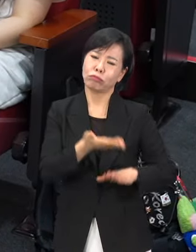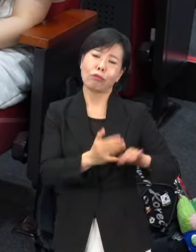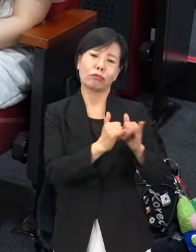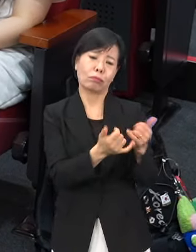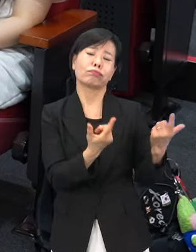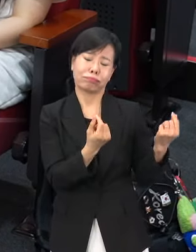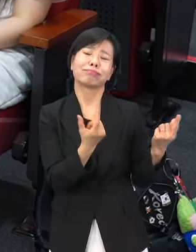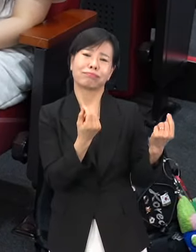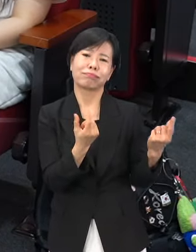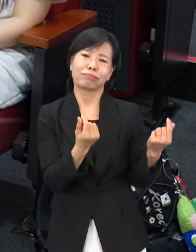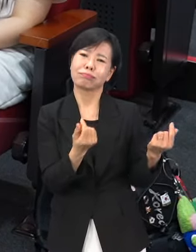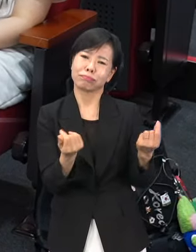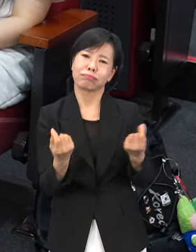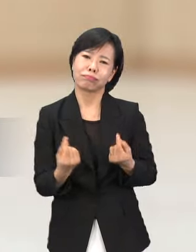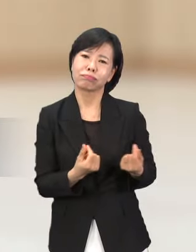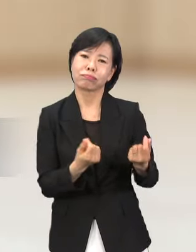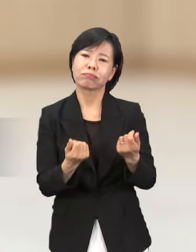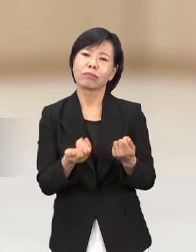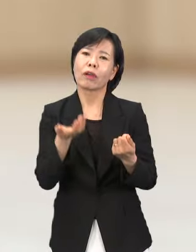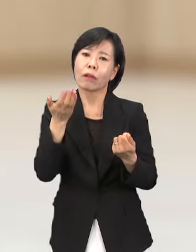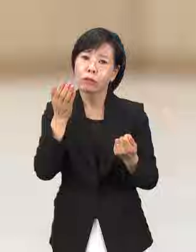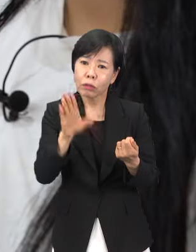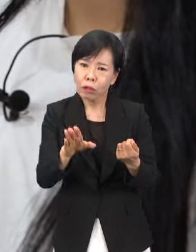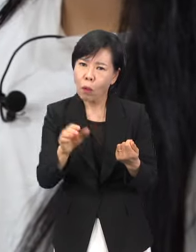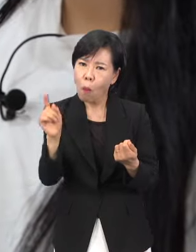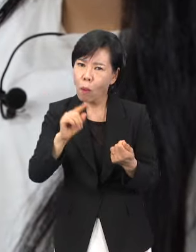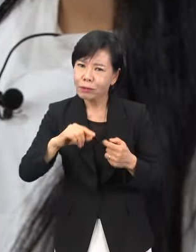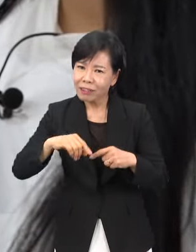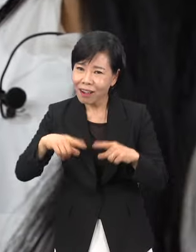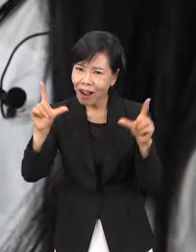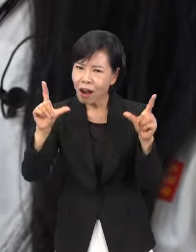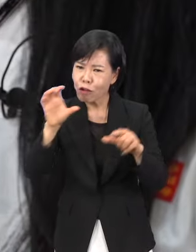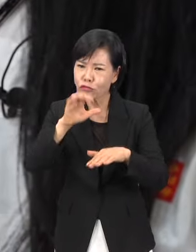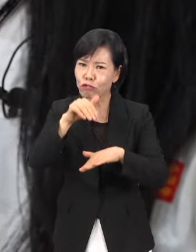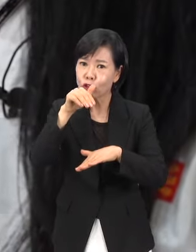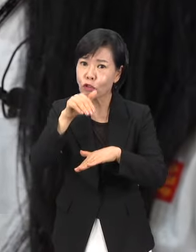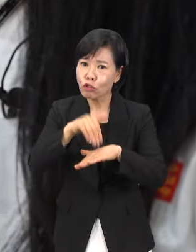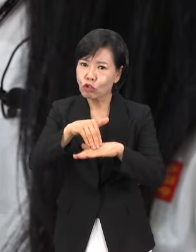다른 아이들이랑 네. 다 똑같았죠. 그런데 이제